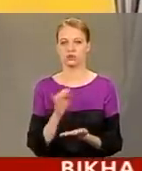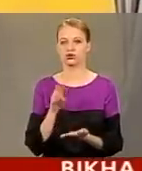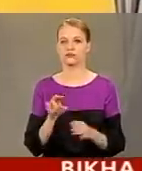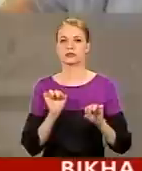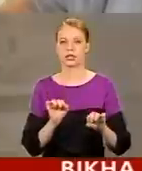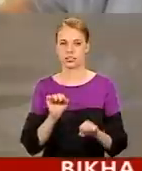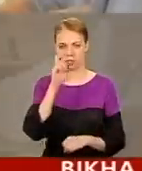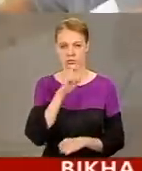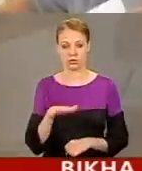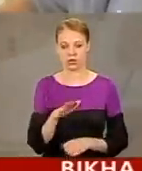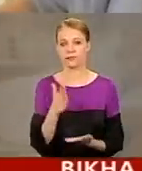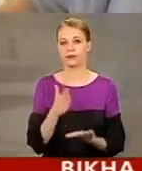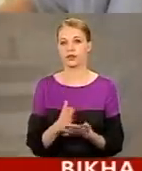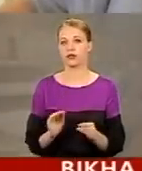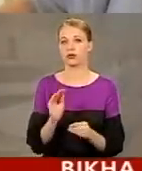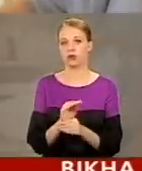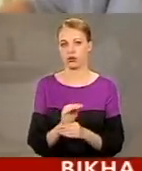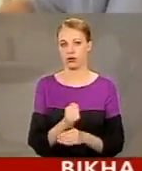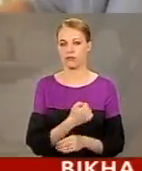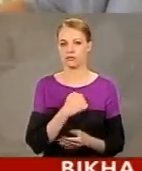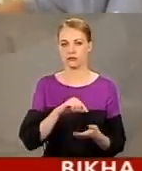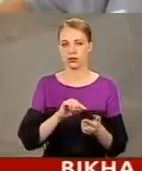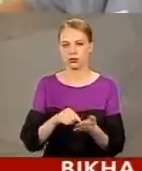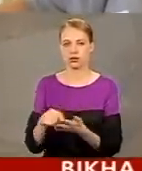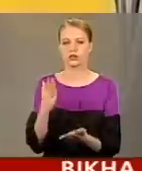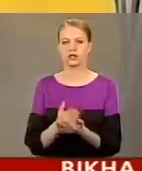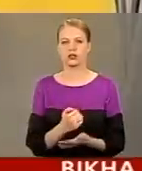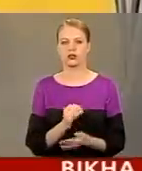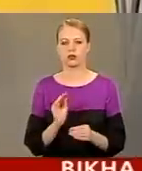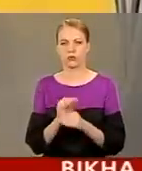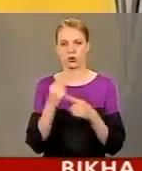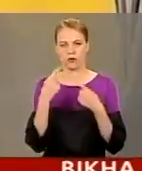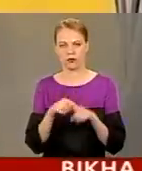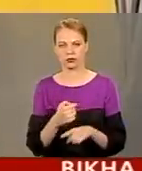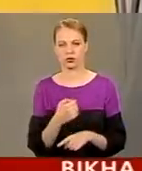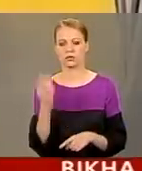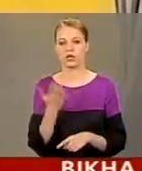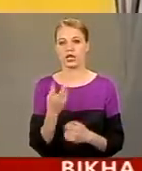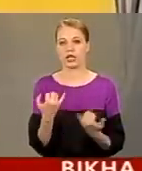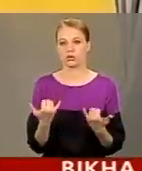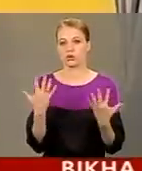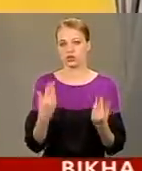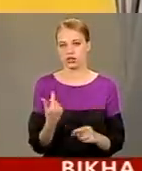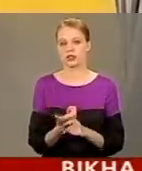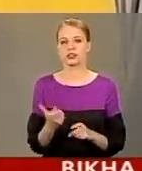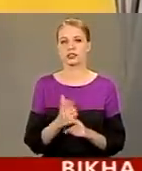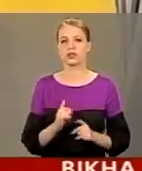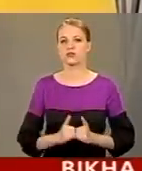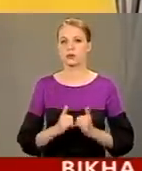захистити державу. Є додаткові пости, додаткове обладнання, яке на сьогоднішній день значно